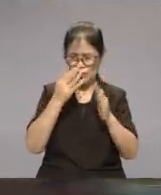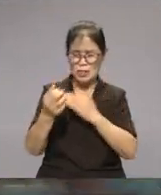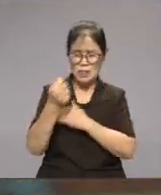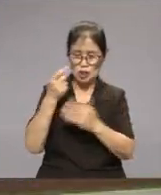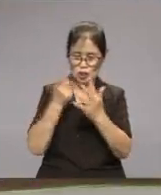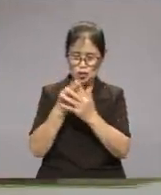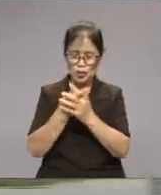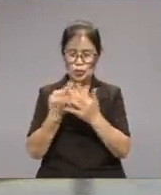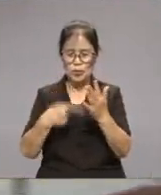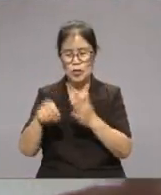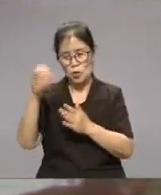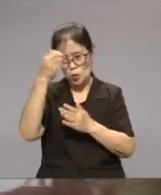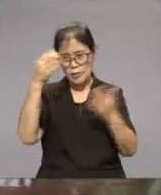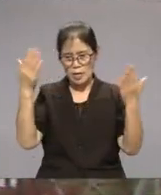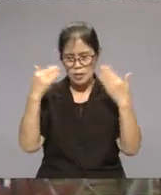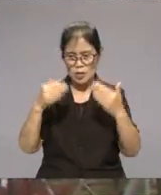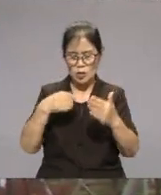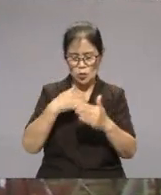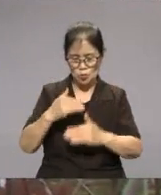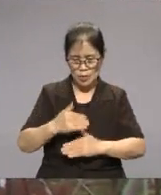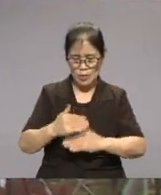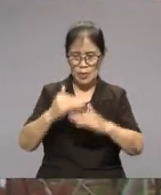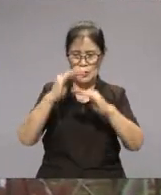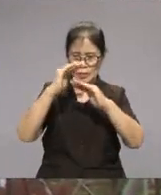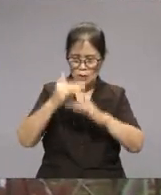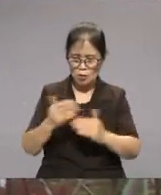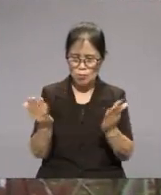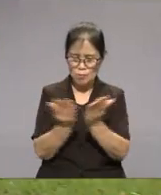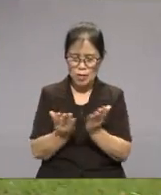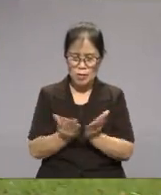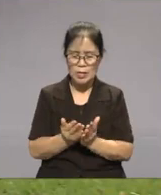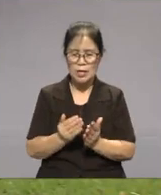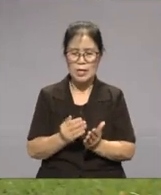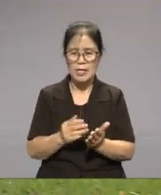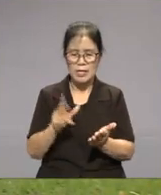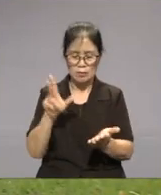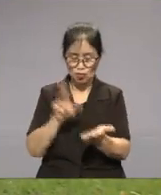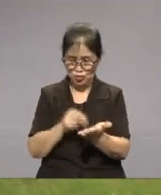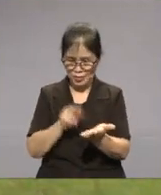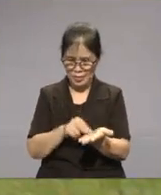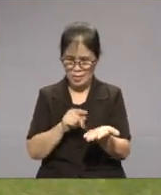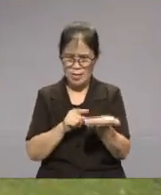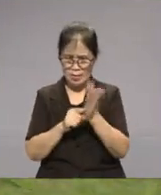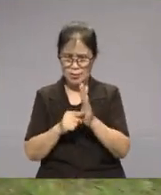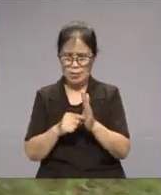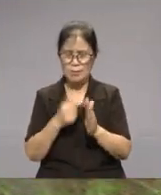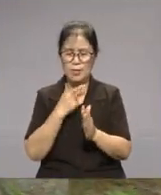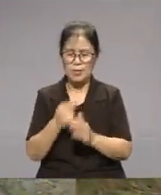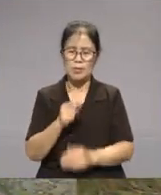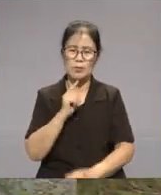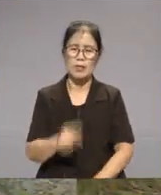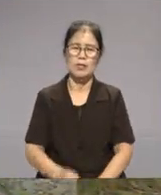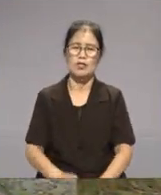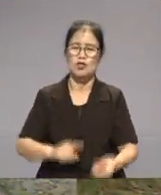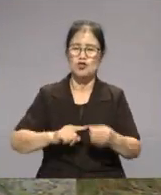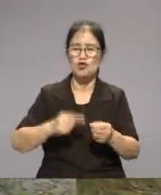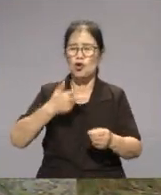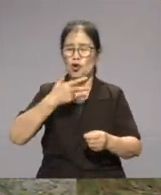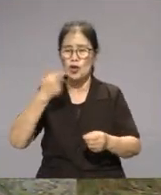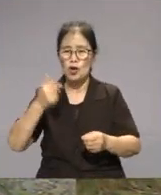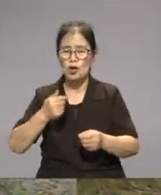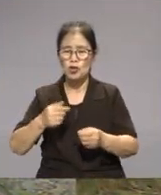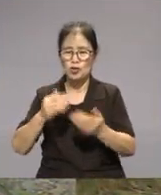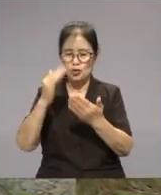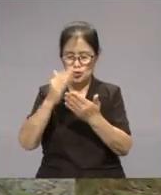위해 고등학교 교육 과정의 내용과 수준에 맞춰 출제하고자 했다고 말했습니다 국어 영어 영역은